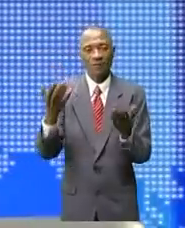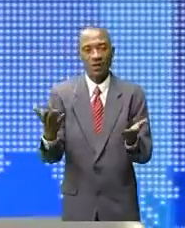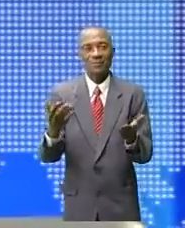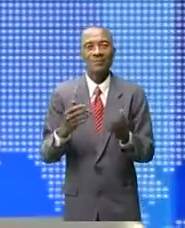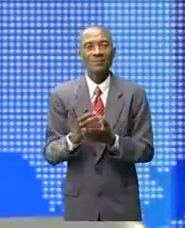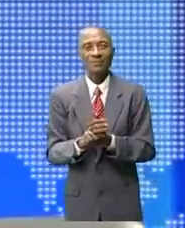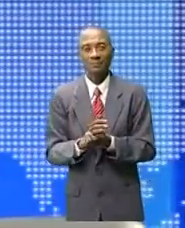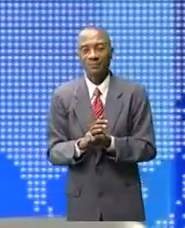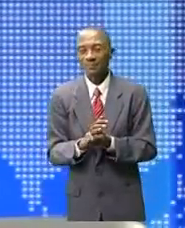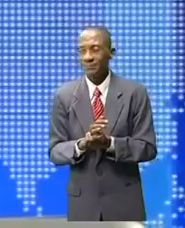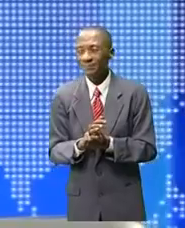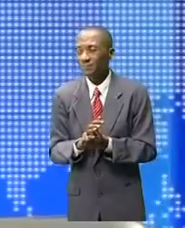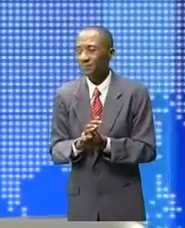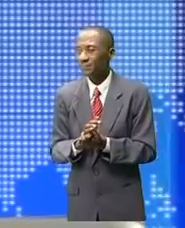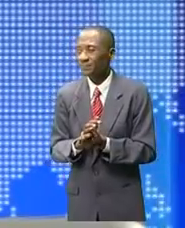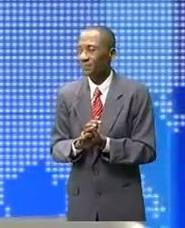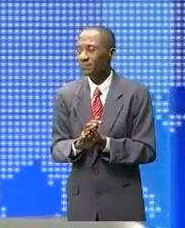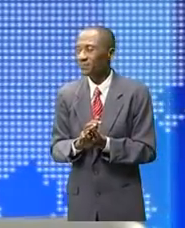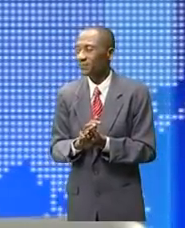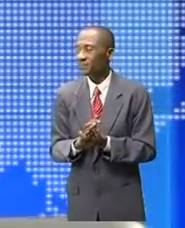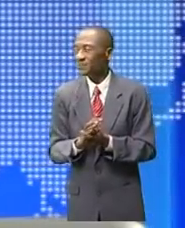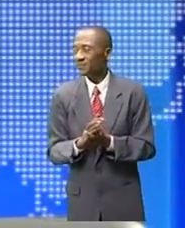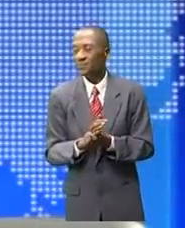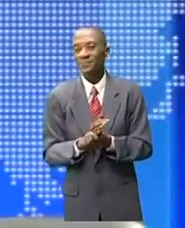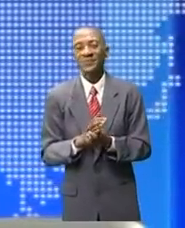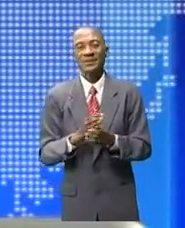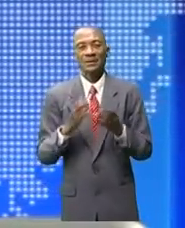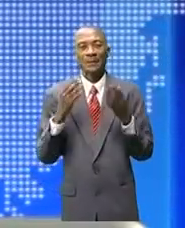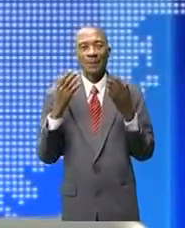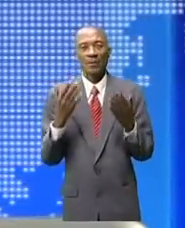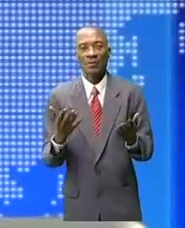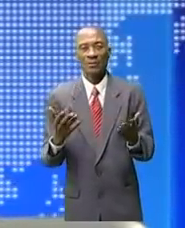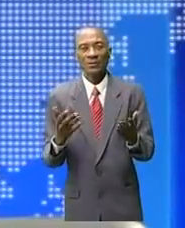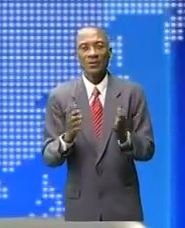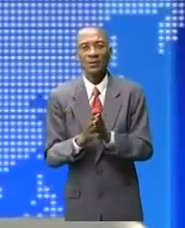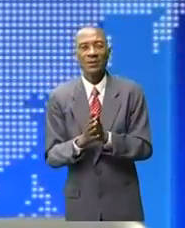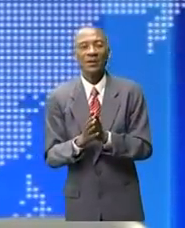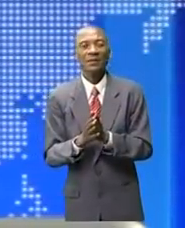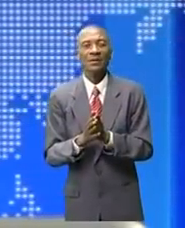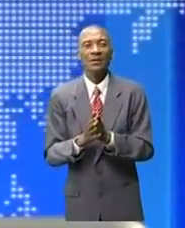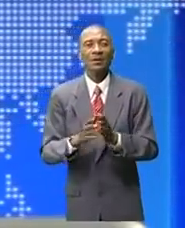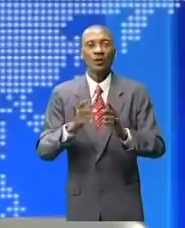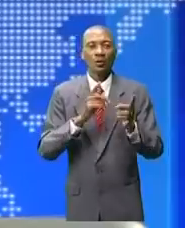Fin de ce journal, mesdames, messieurs. Un journal qui a connu le concours rédactionnel de Diane Balaka. Moi, je vous retrouve demain